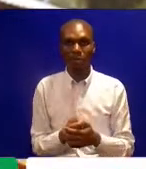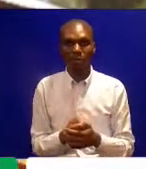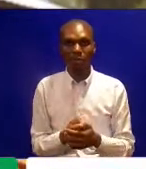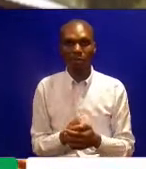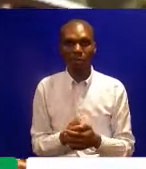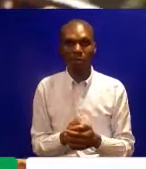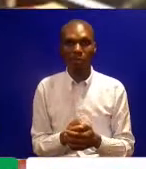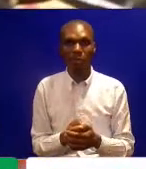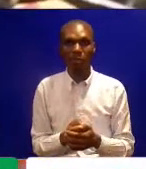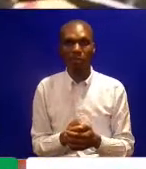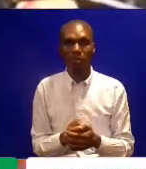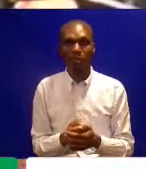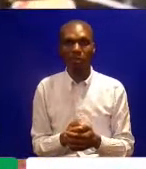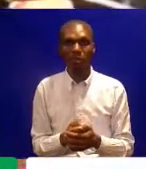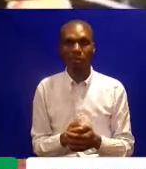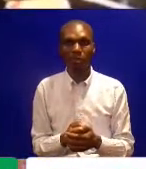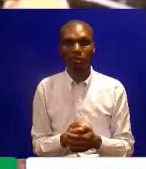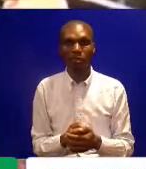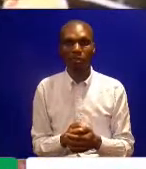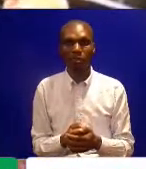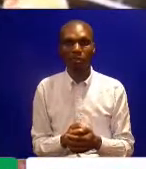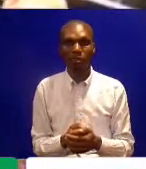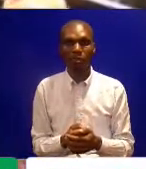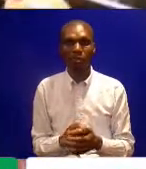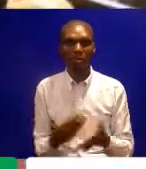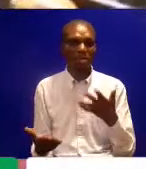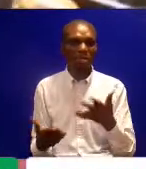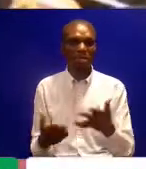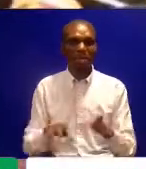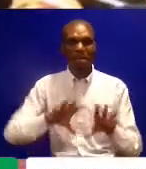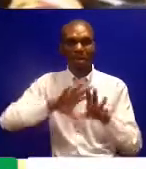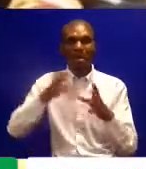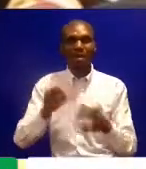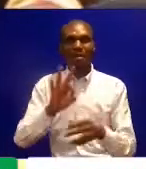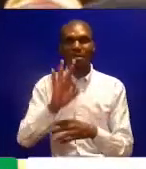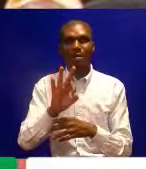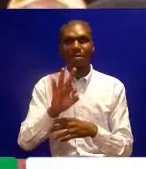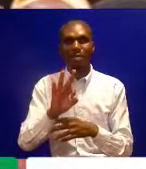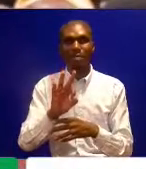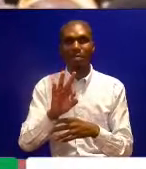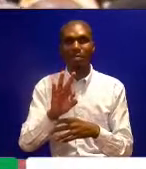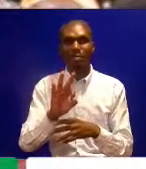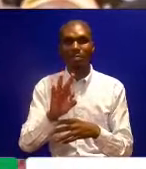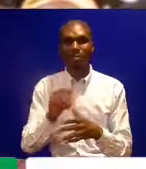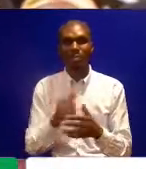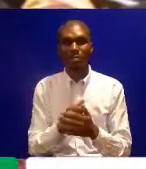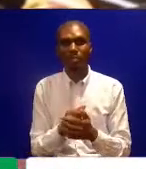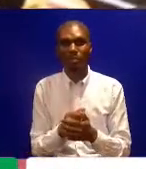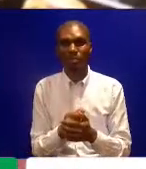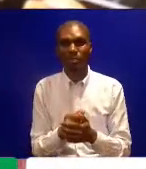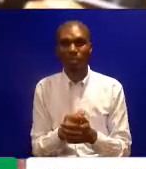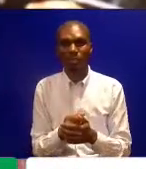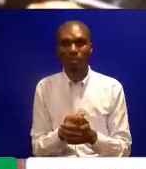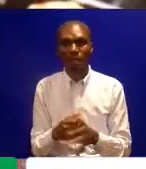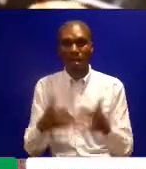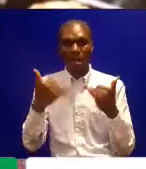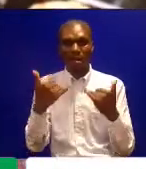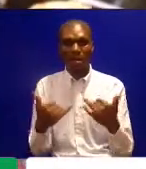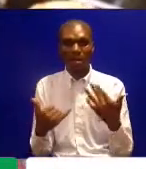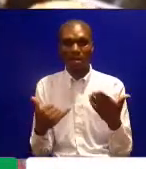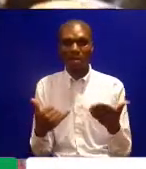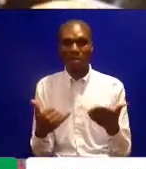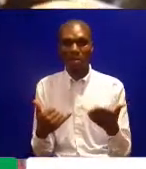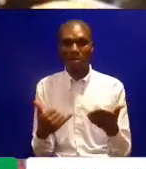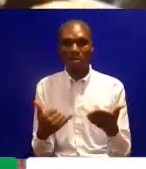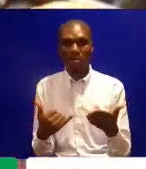Sasa vile alivyo hivi na alikuwa class 3. Alikuwa nasoma shule inaitwa Emonga. Sasa nilikuwa